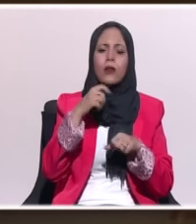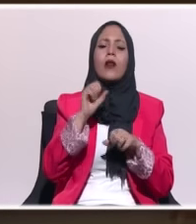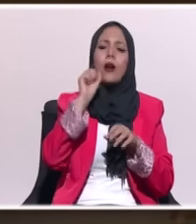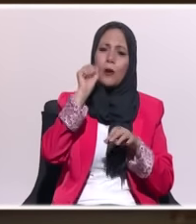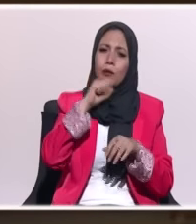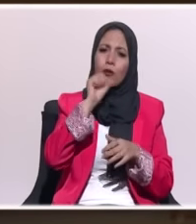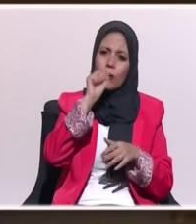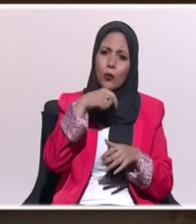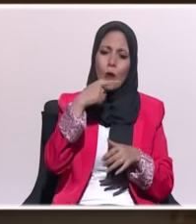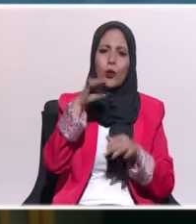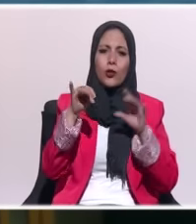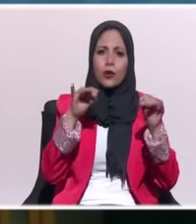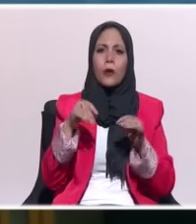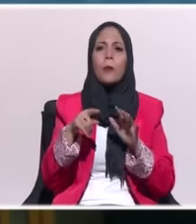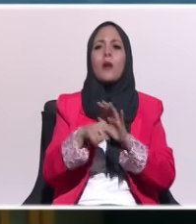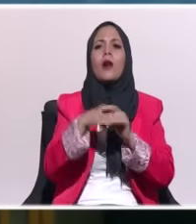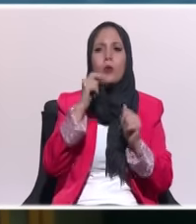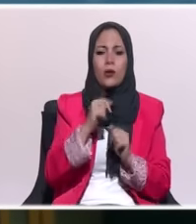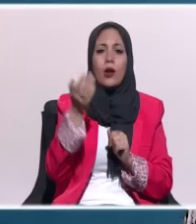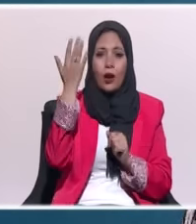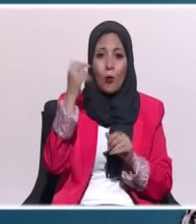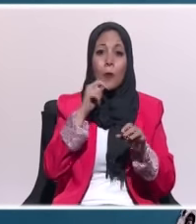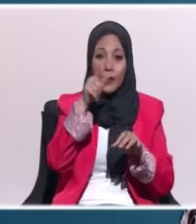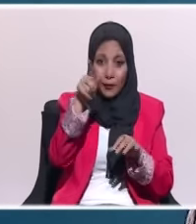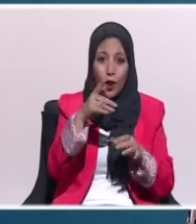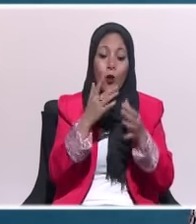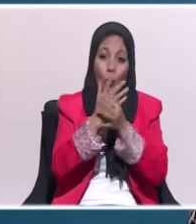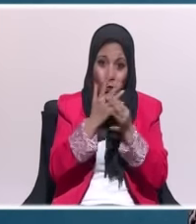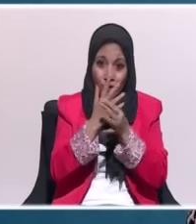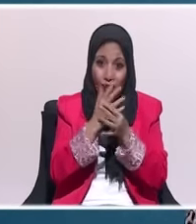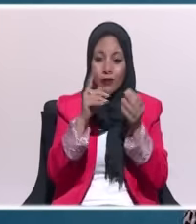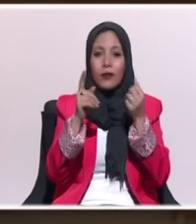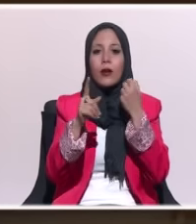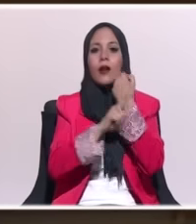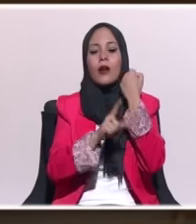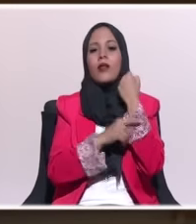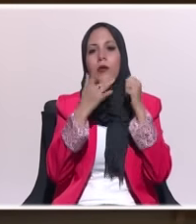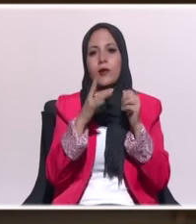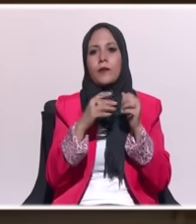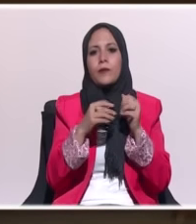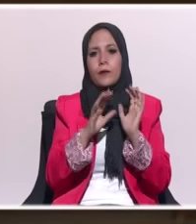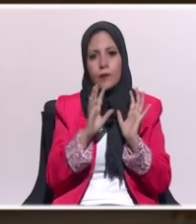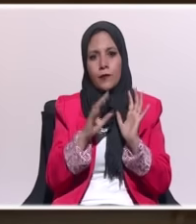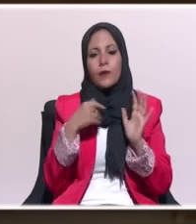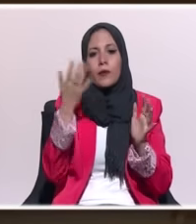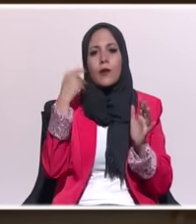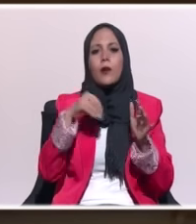الحكايه من اولها. من الاول جوزي ما كانش بيخلف، كنت متجوزه قبل منه. وكنت مخلف؟ وخلفت